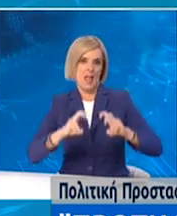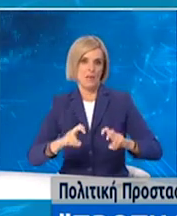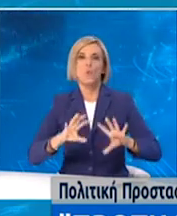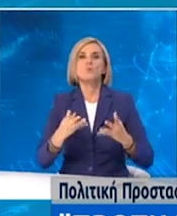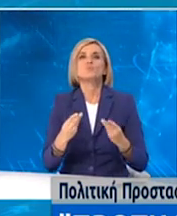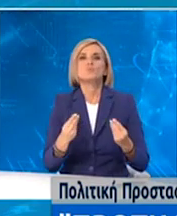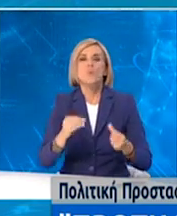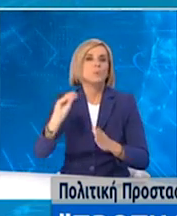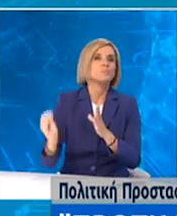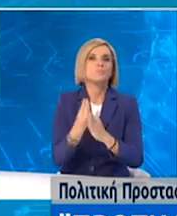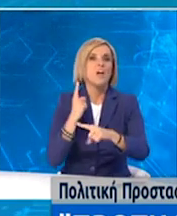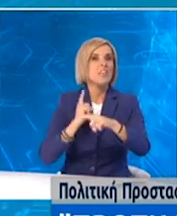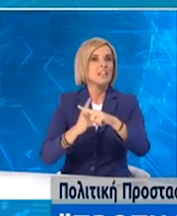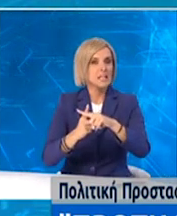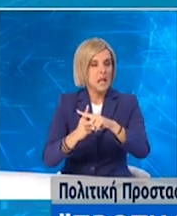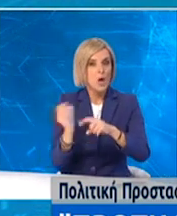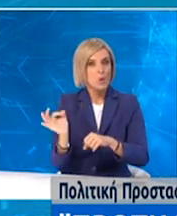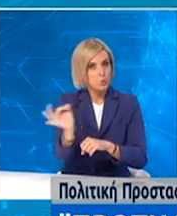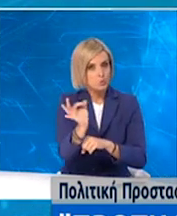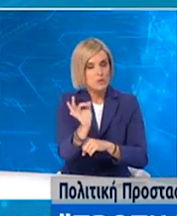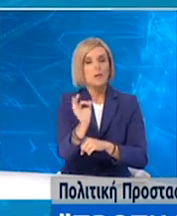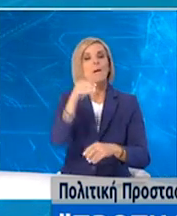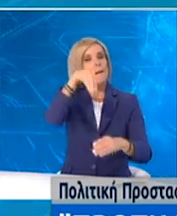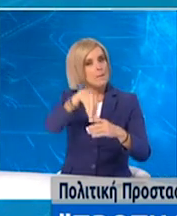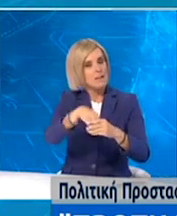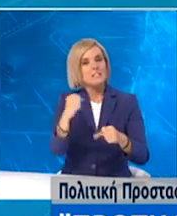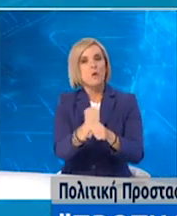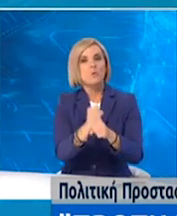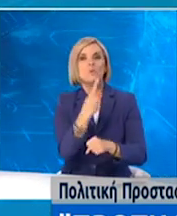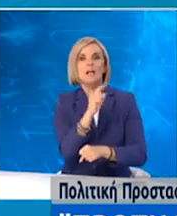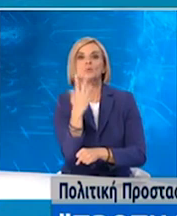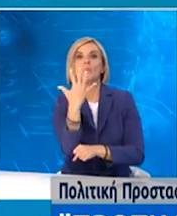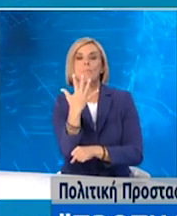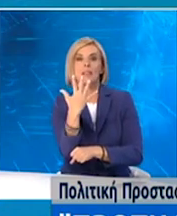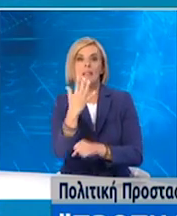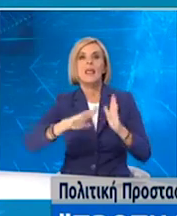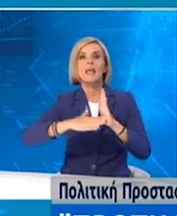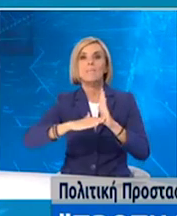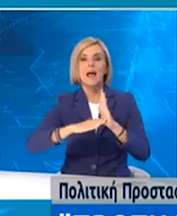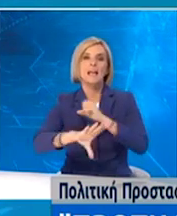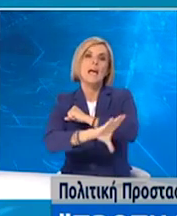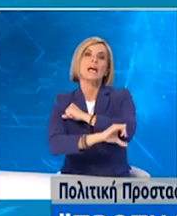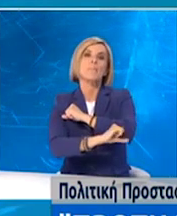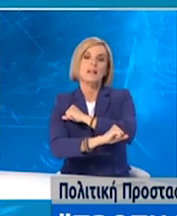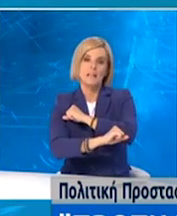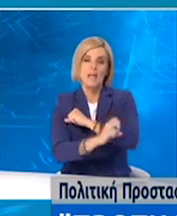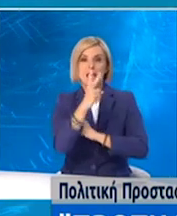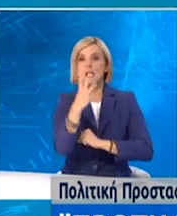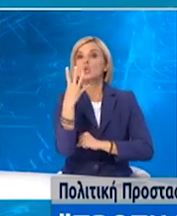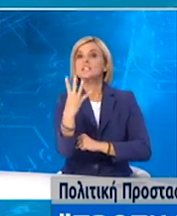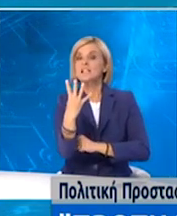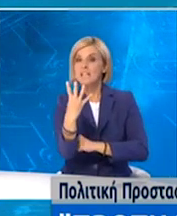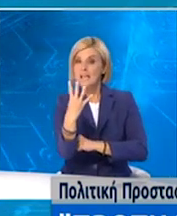κρουσμάτων συμμετέχουν 105 στελέχοι της Γενικής Γραμματείας Πολιτικής Προστασίας, 24 στελέχοι της Ελληνικής